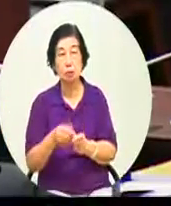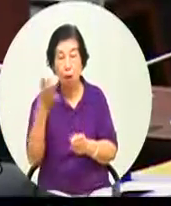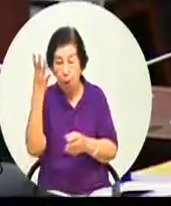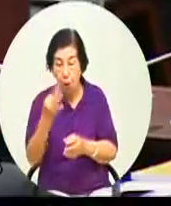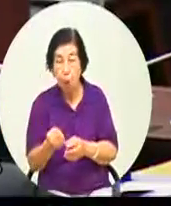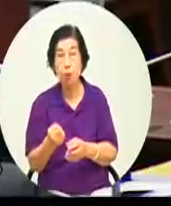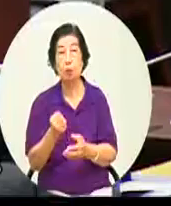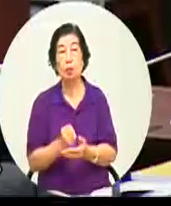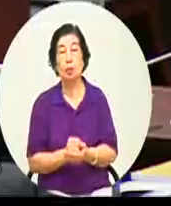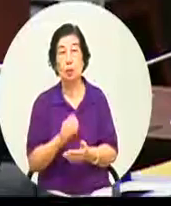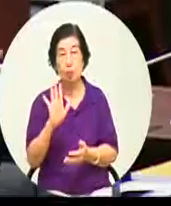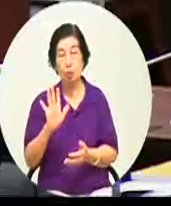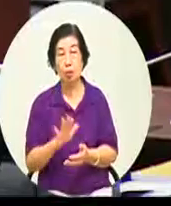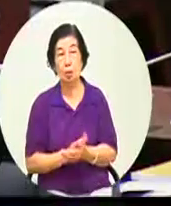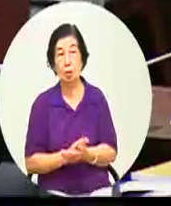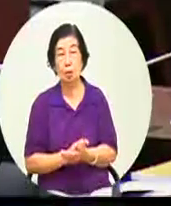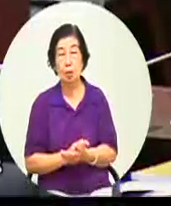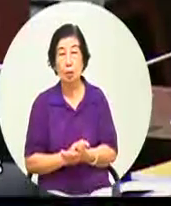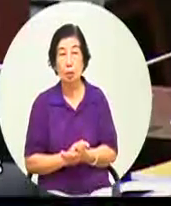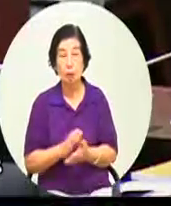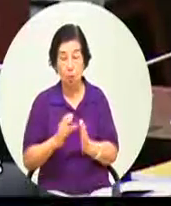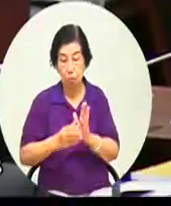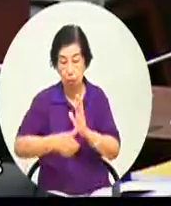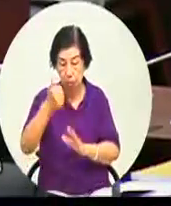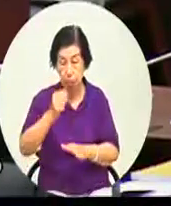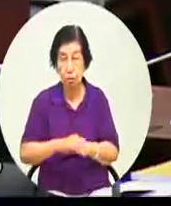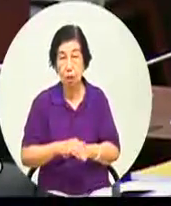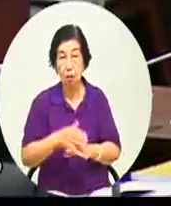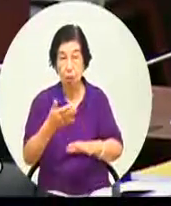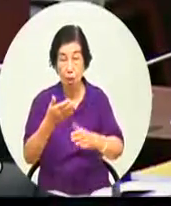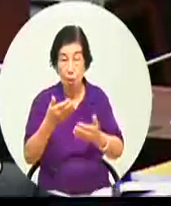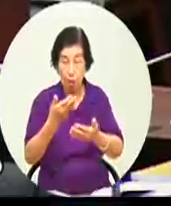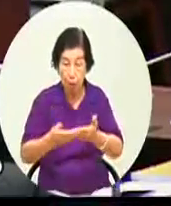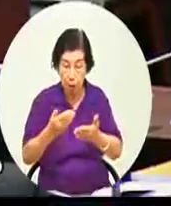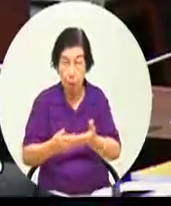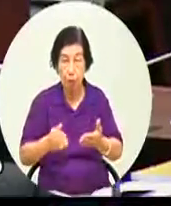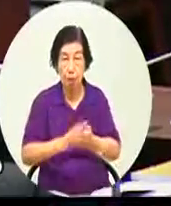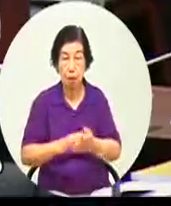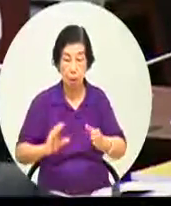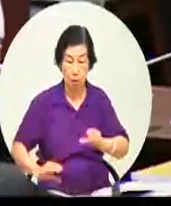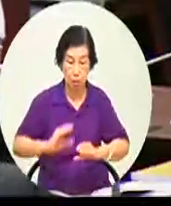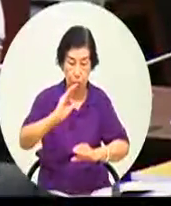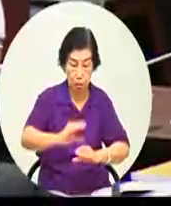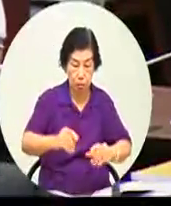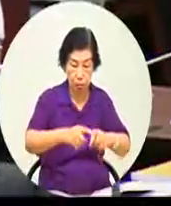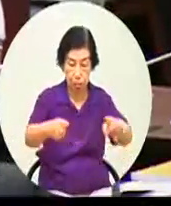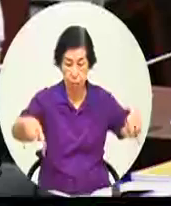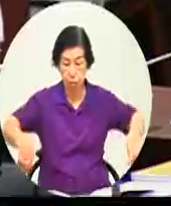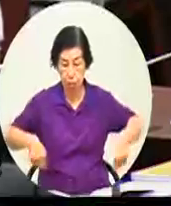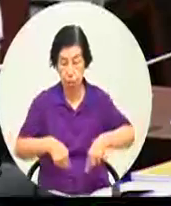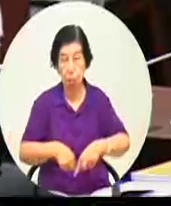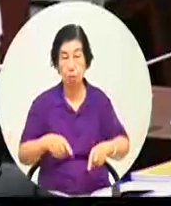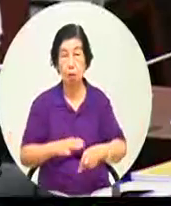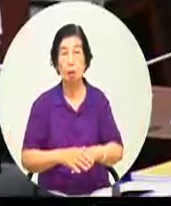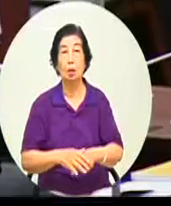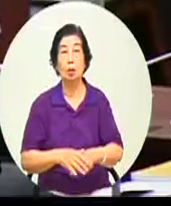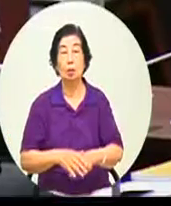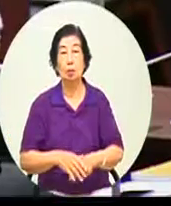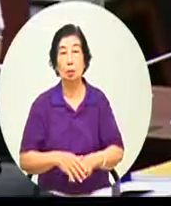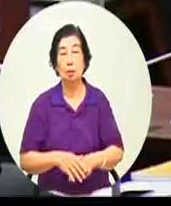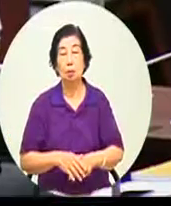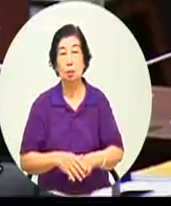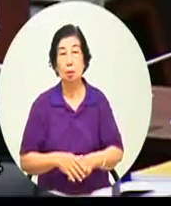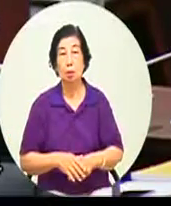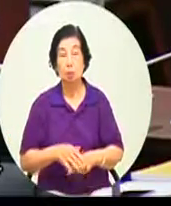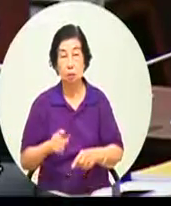长，恁要画，俺拢无反对，正好。但是画落毋免客气啦，既然画落，大家